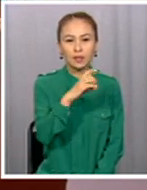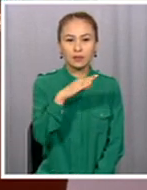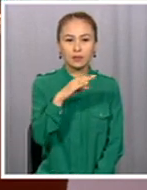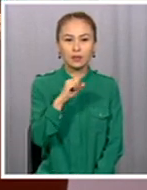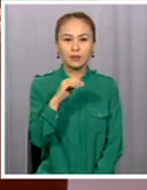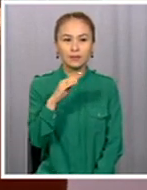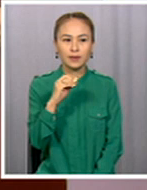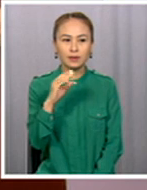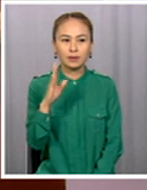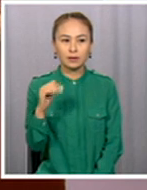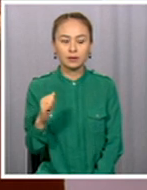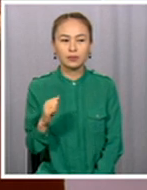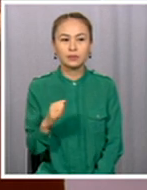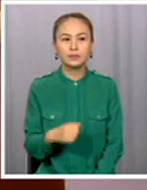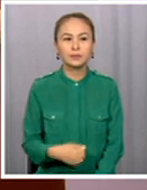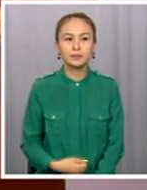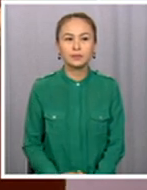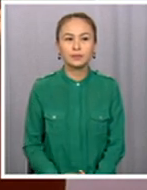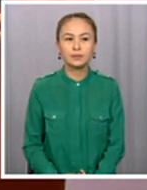Эстафета.